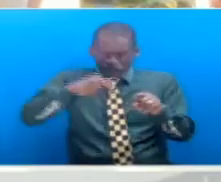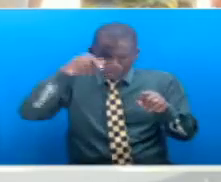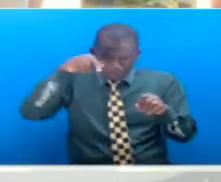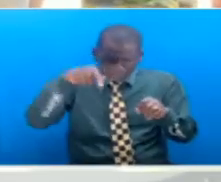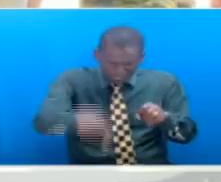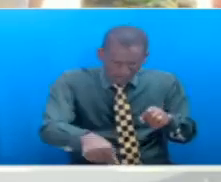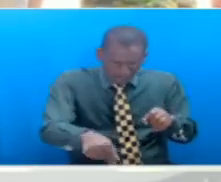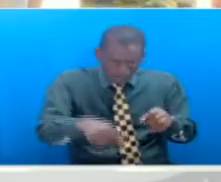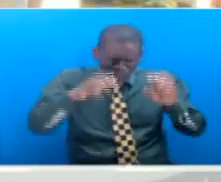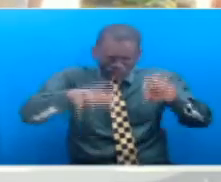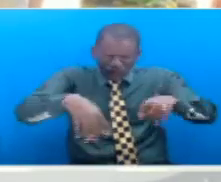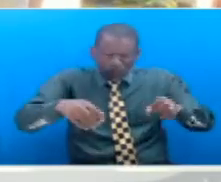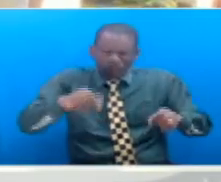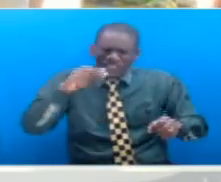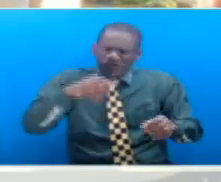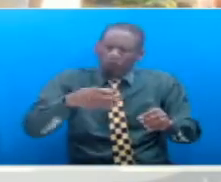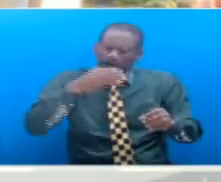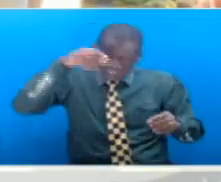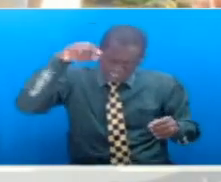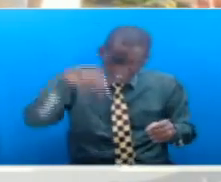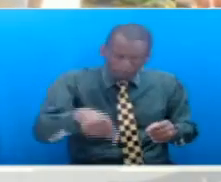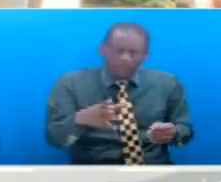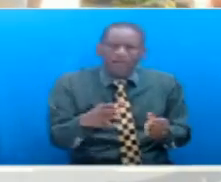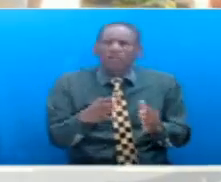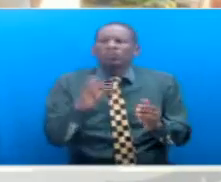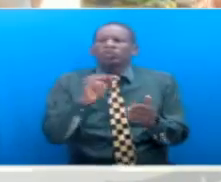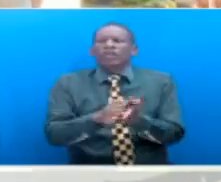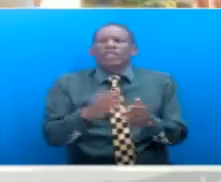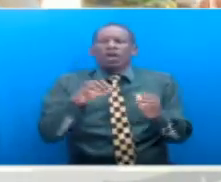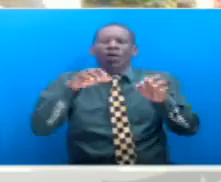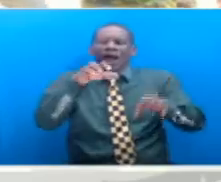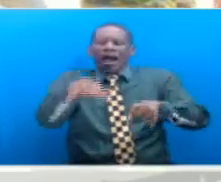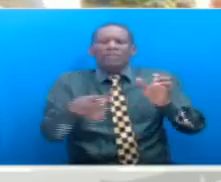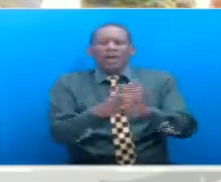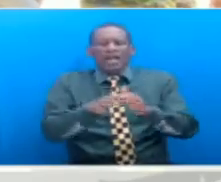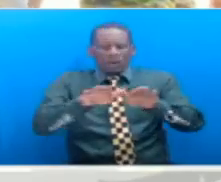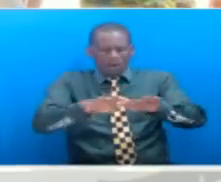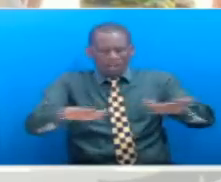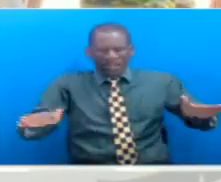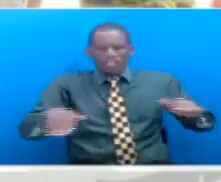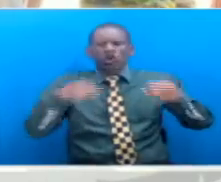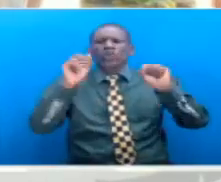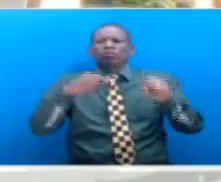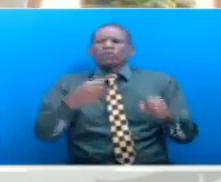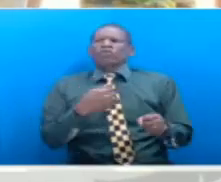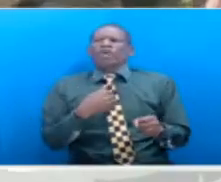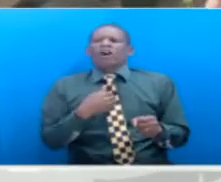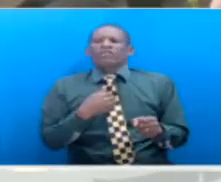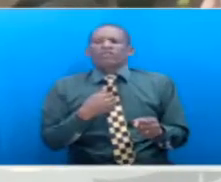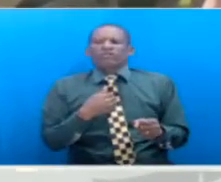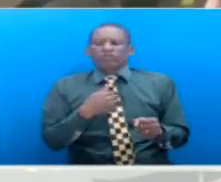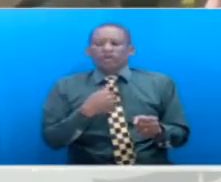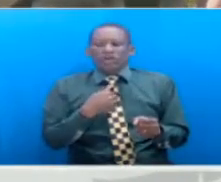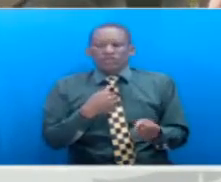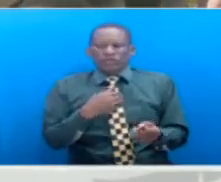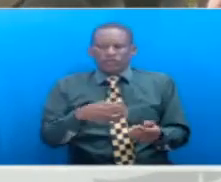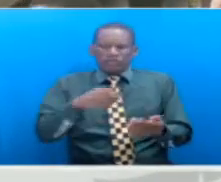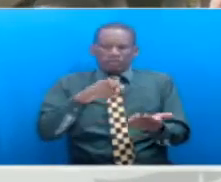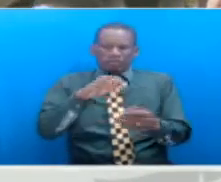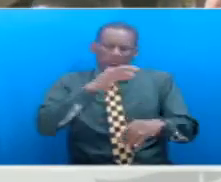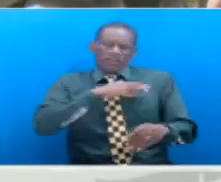mchanga, ili mifugo yetu, mashamba yetu yaweze kupata kipaumbele. Naibu